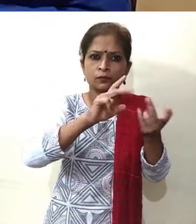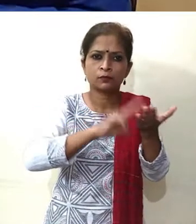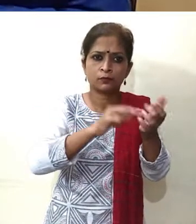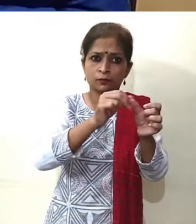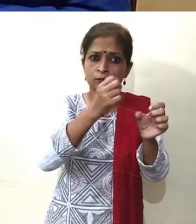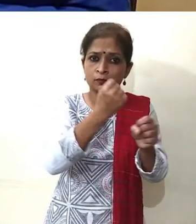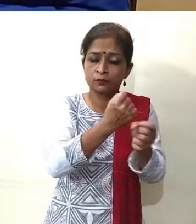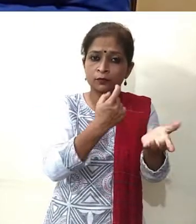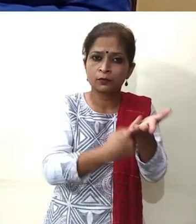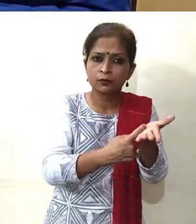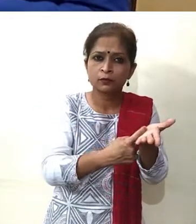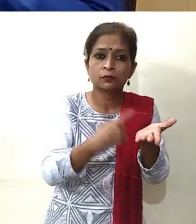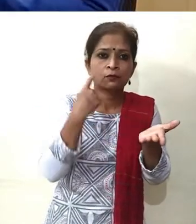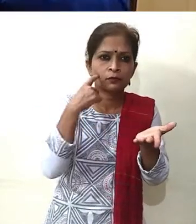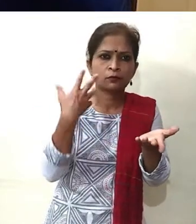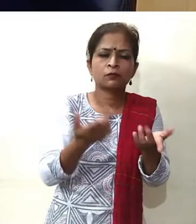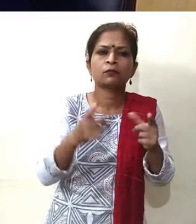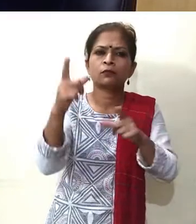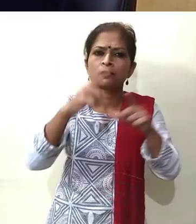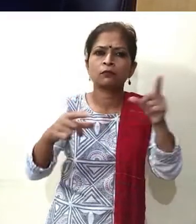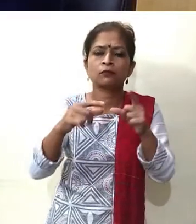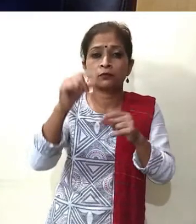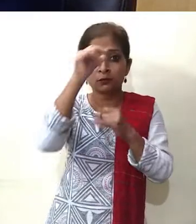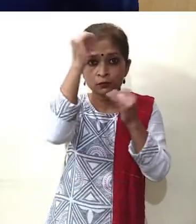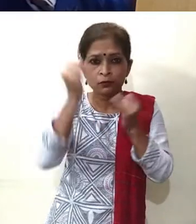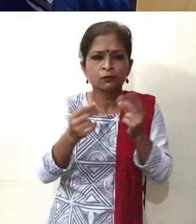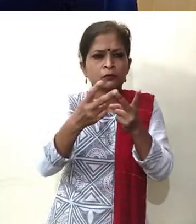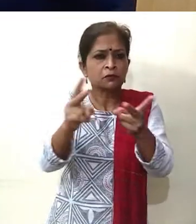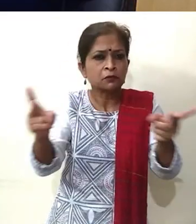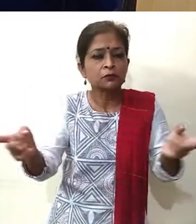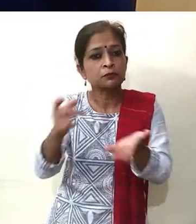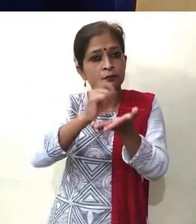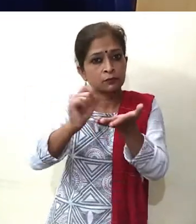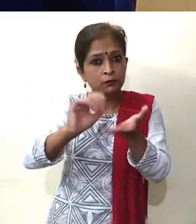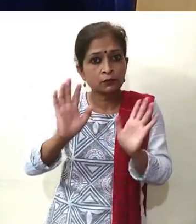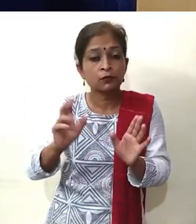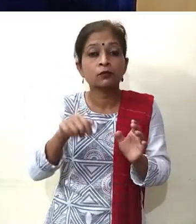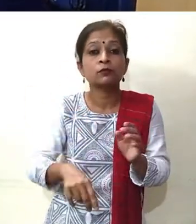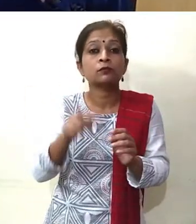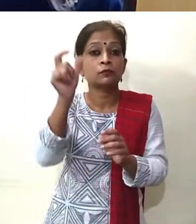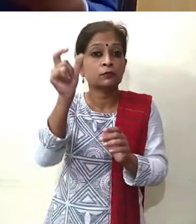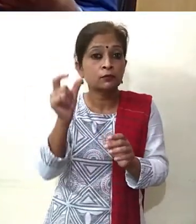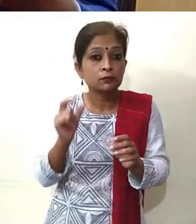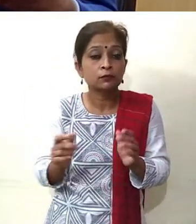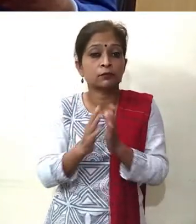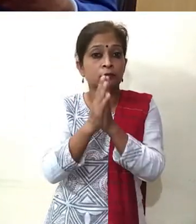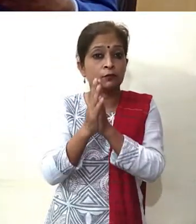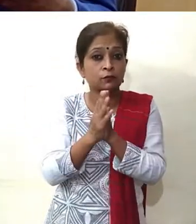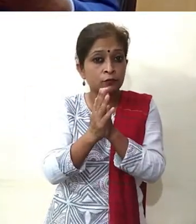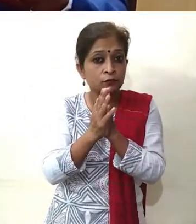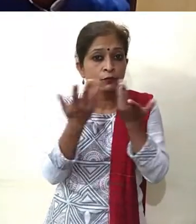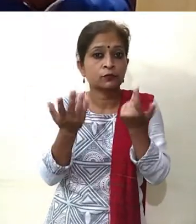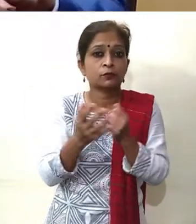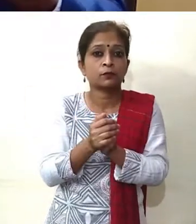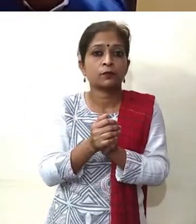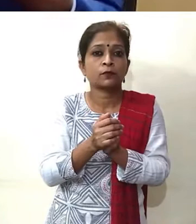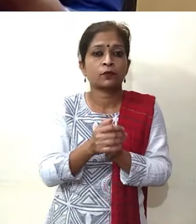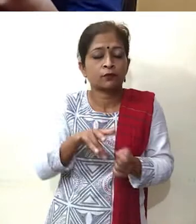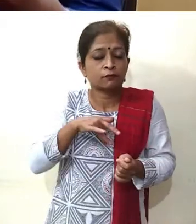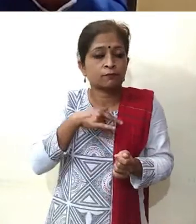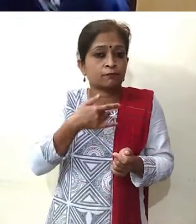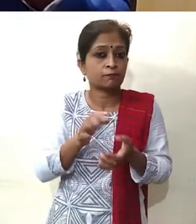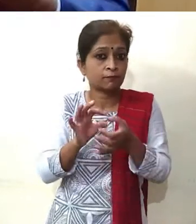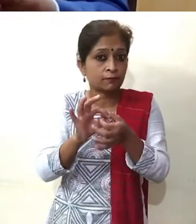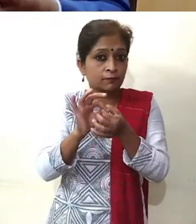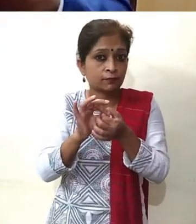भाषाएं लिखी जाएं भारतवर्ष की। क्यों? क्योंकि इन वर्णों में, इन अक्षरों में मंत्र की अनुभूति